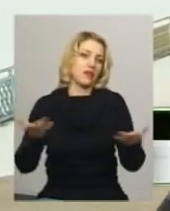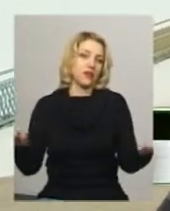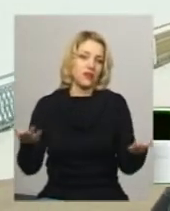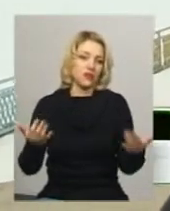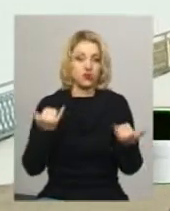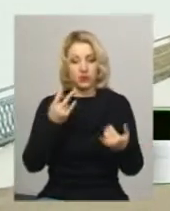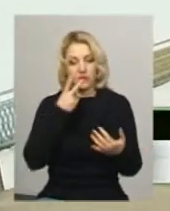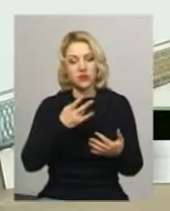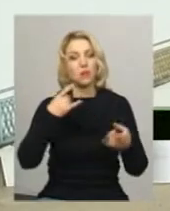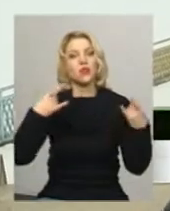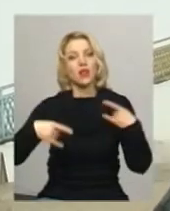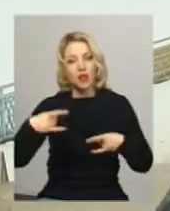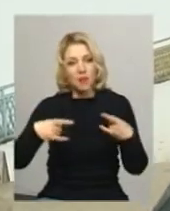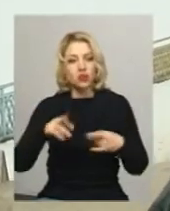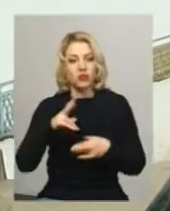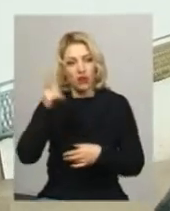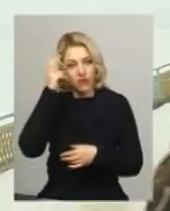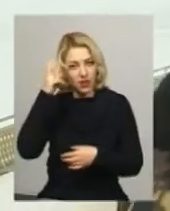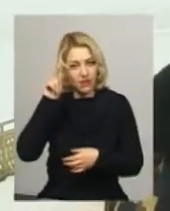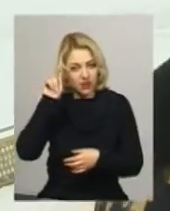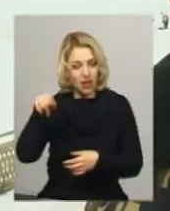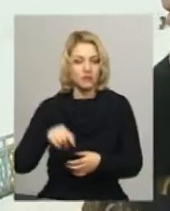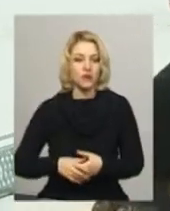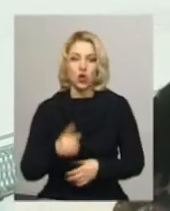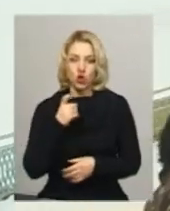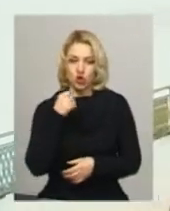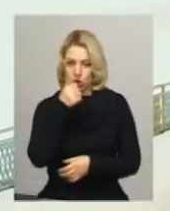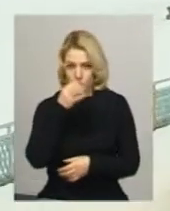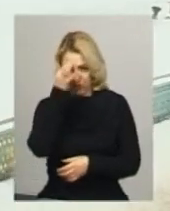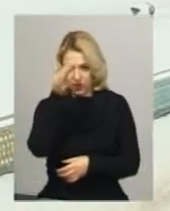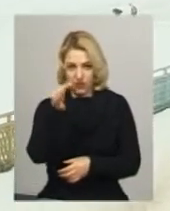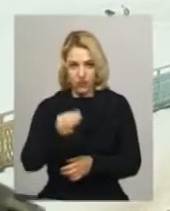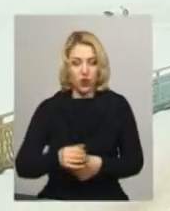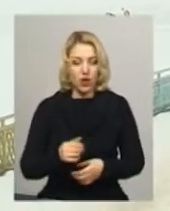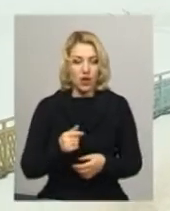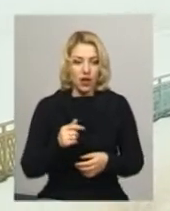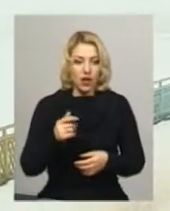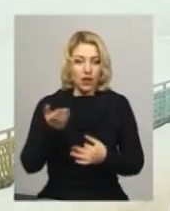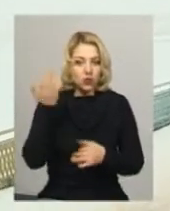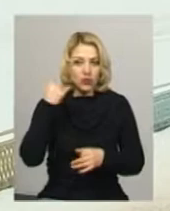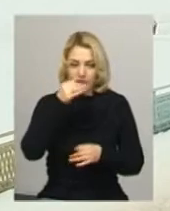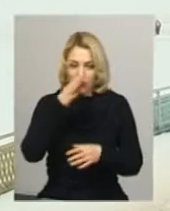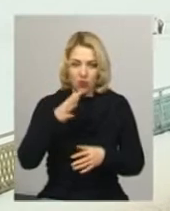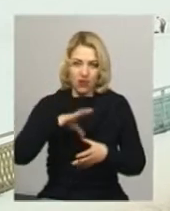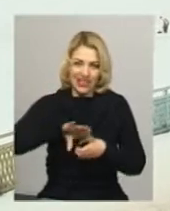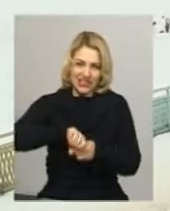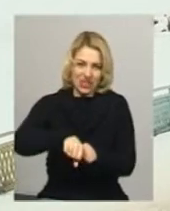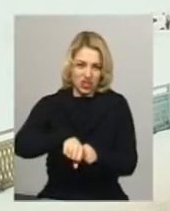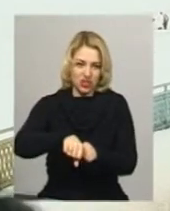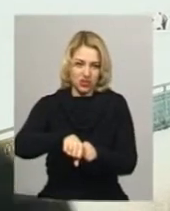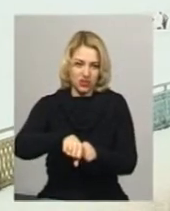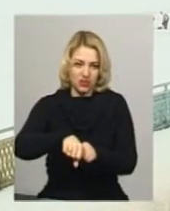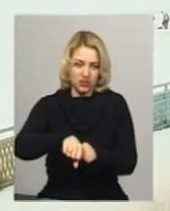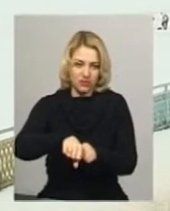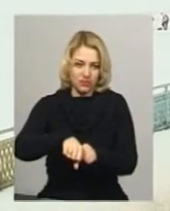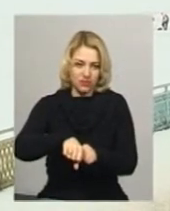по телебаченню, як в Києві. Да. 100 років рівно. Ну тоді ми не змогли здержати